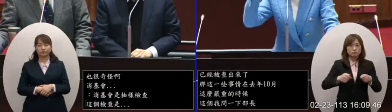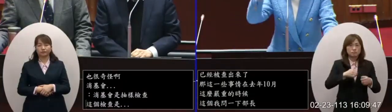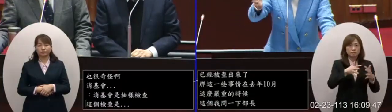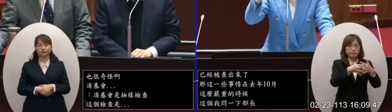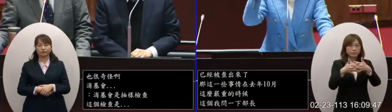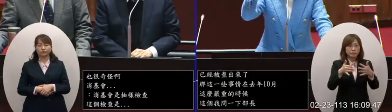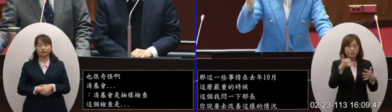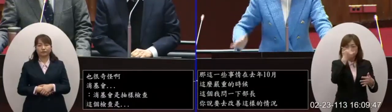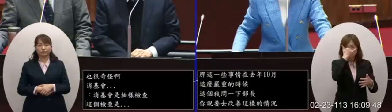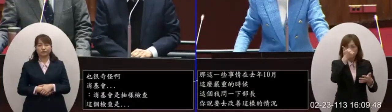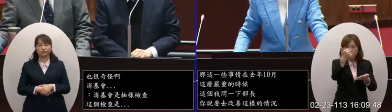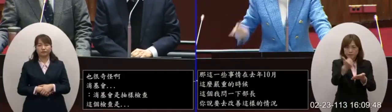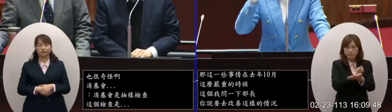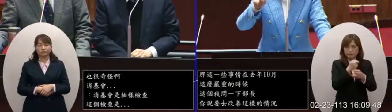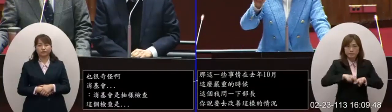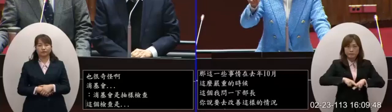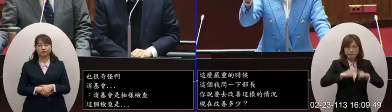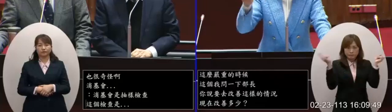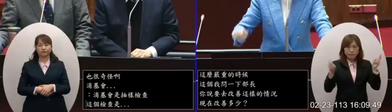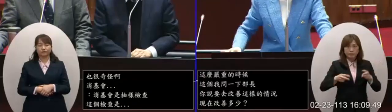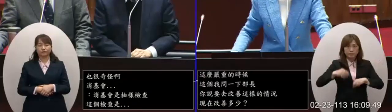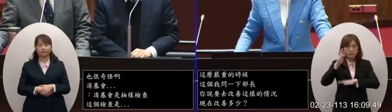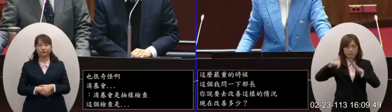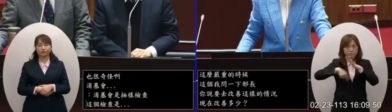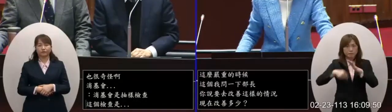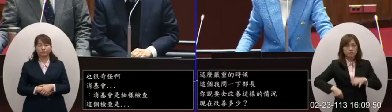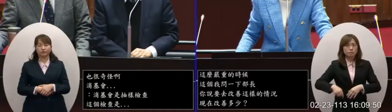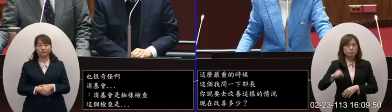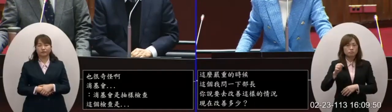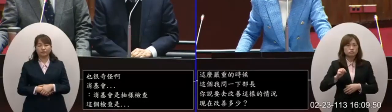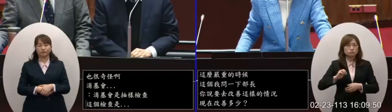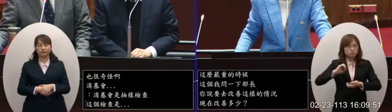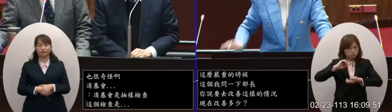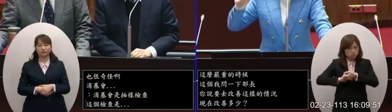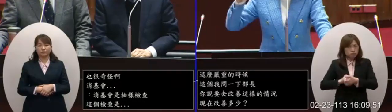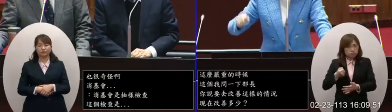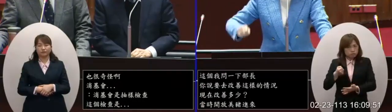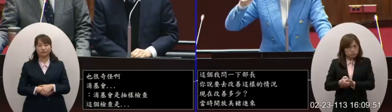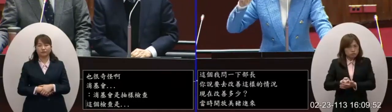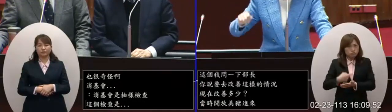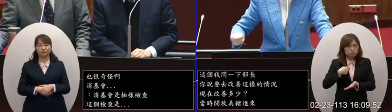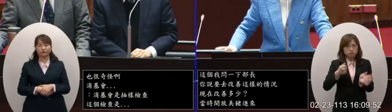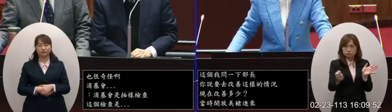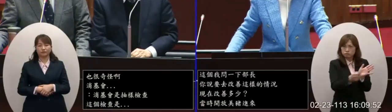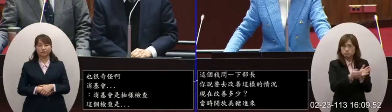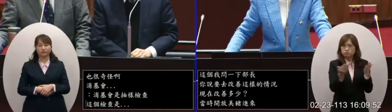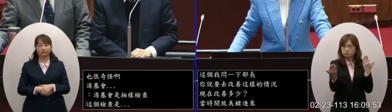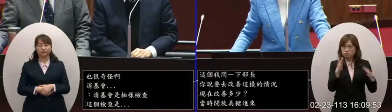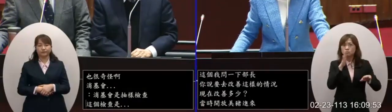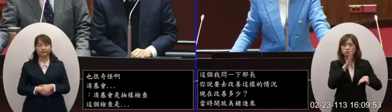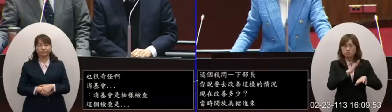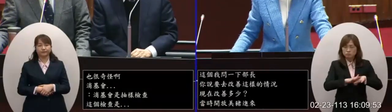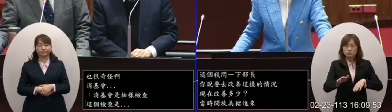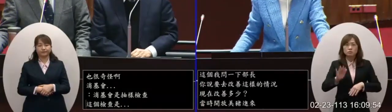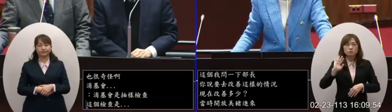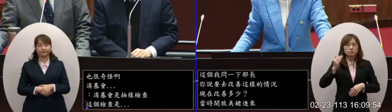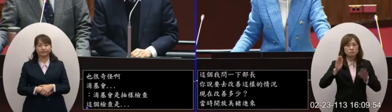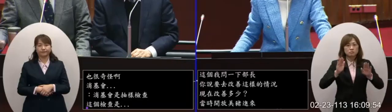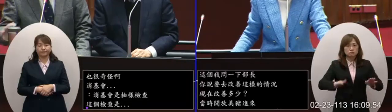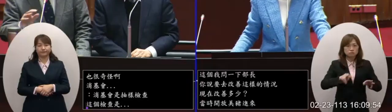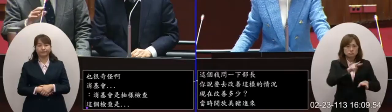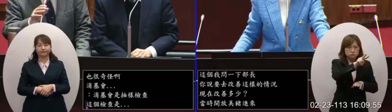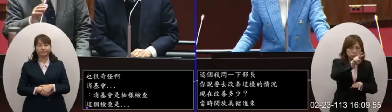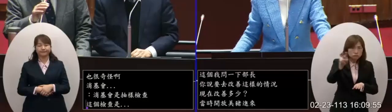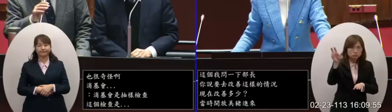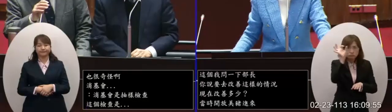来，行政院信誓旦旦清楚标示，这个是你们管制的原则。结果现在市面上完全看不到